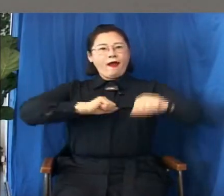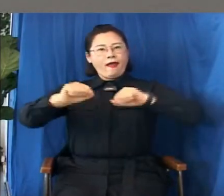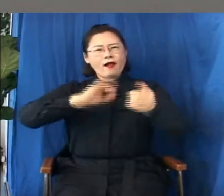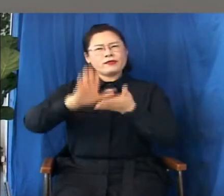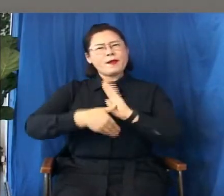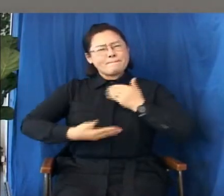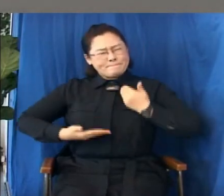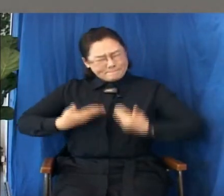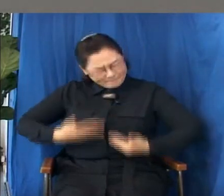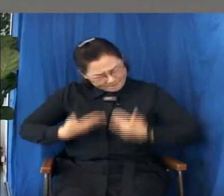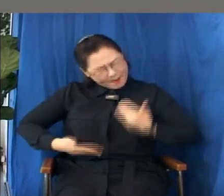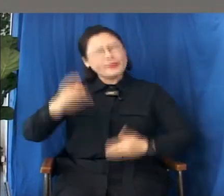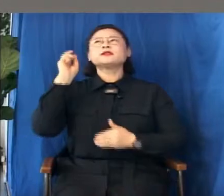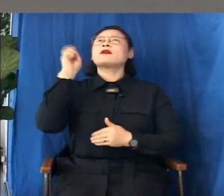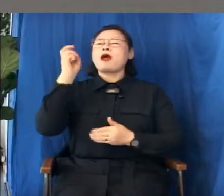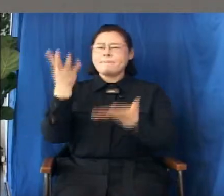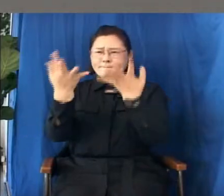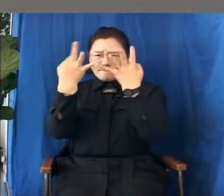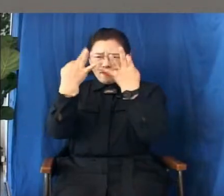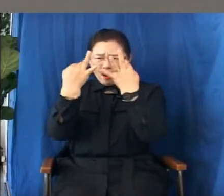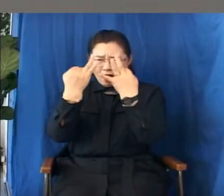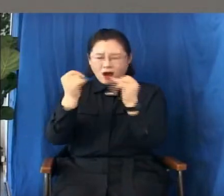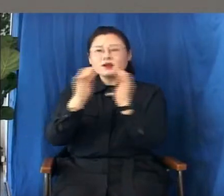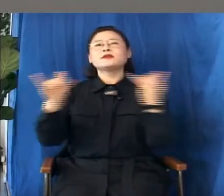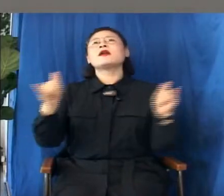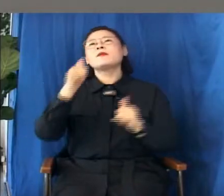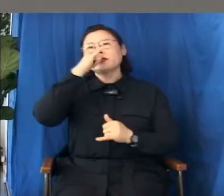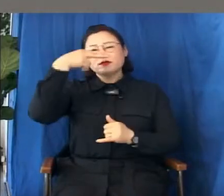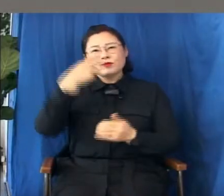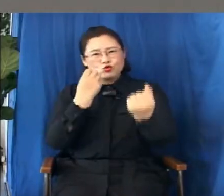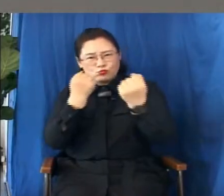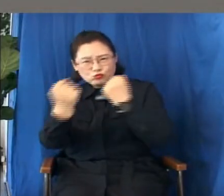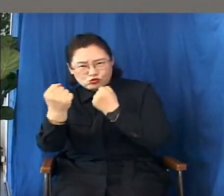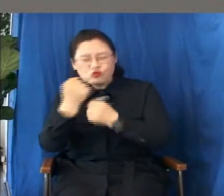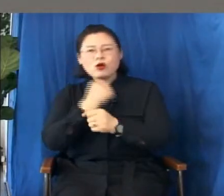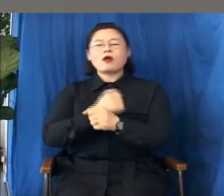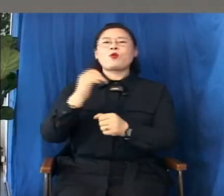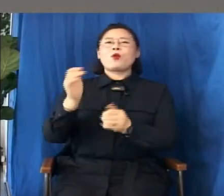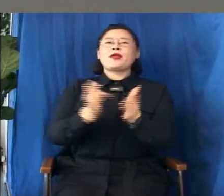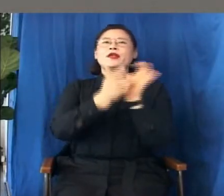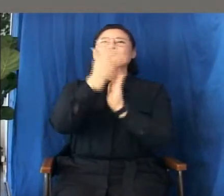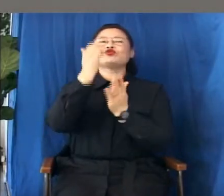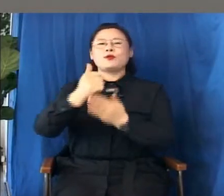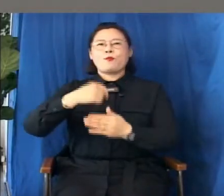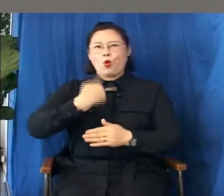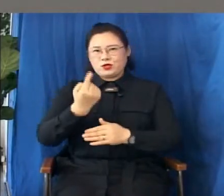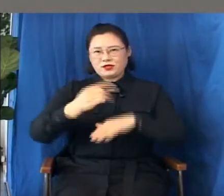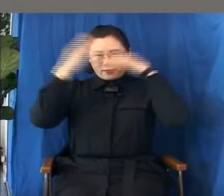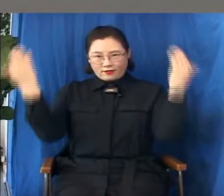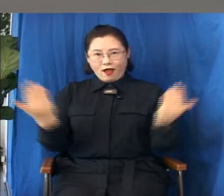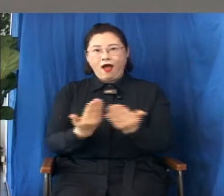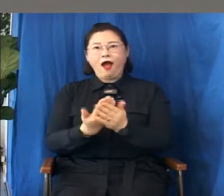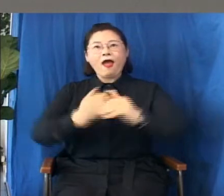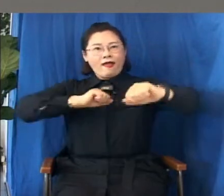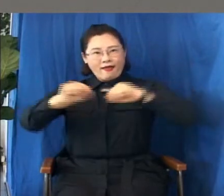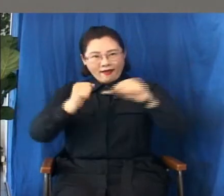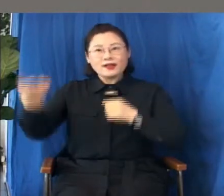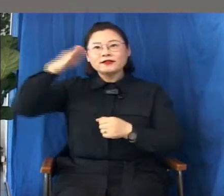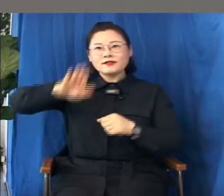얼마나 바쁘셨겠어요. 그 많은 사람들이 있음에도 불구하고 예수님 혼자 사역을 다 하셨어야 되는데 이제